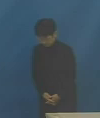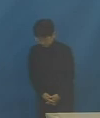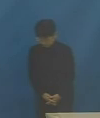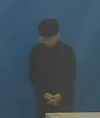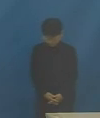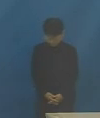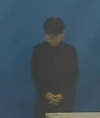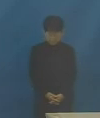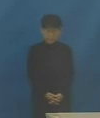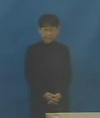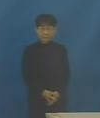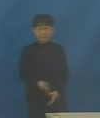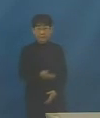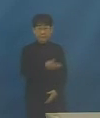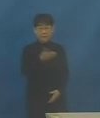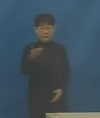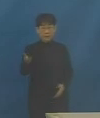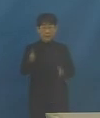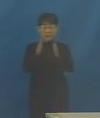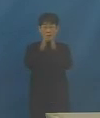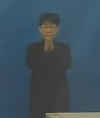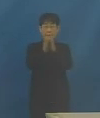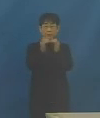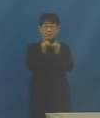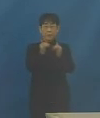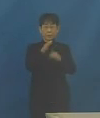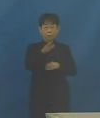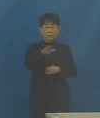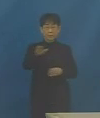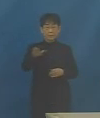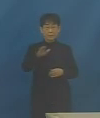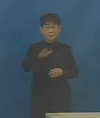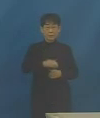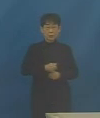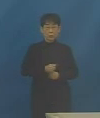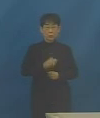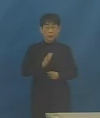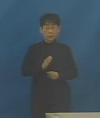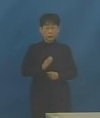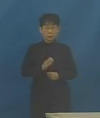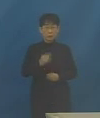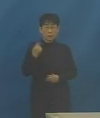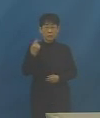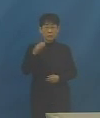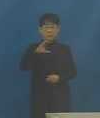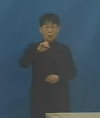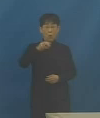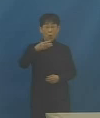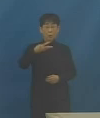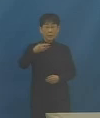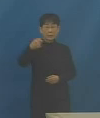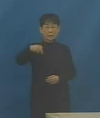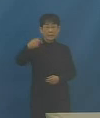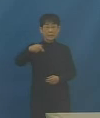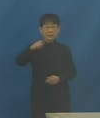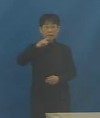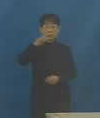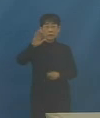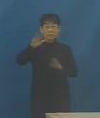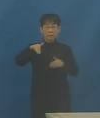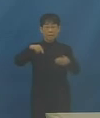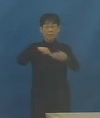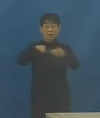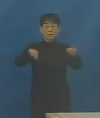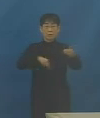それでは県民の皆様にですねご利用いただくことでありますが昨日を見先生がおっしゃったのがこれでござい